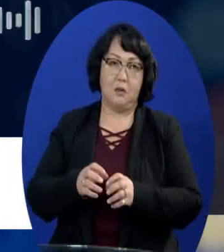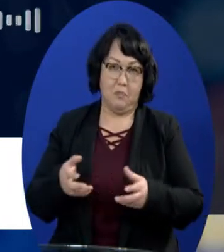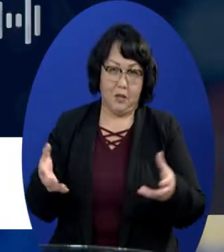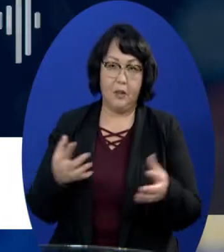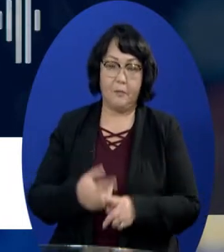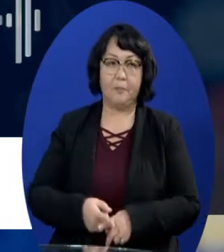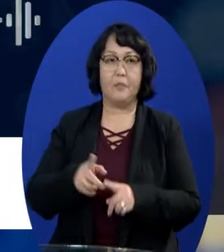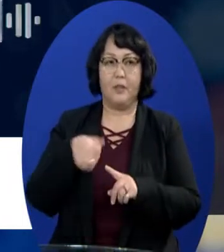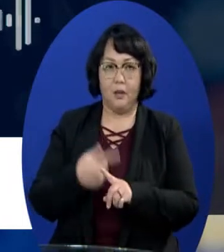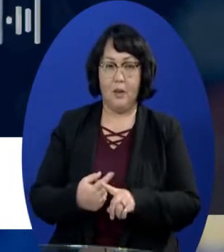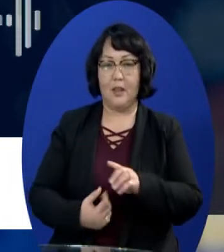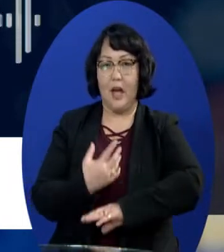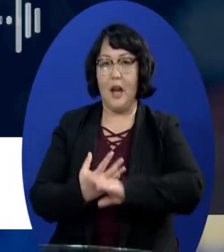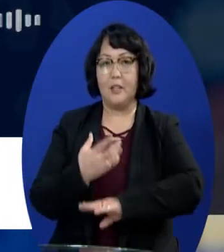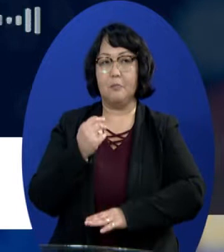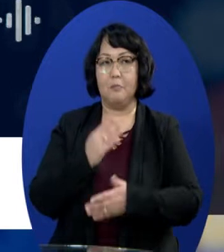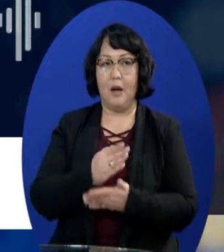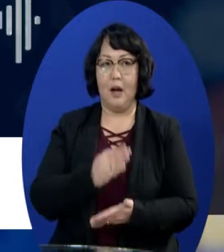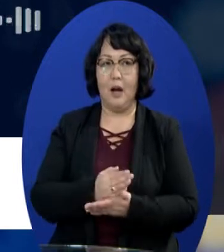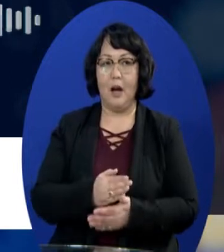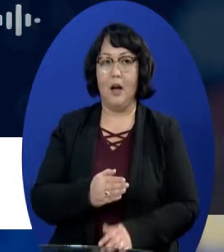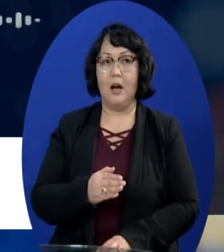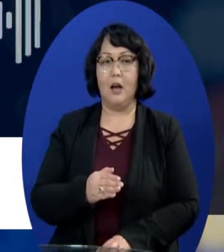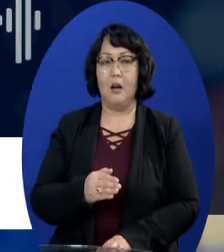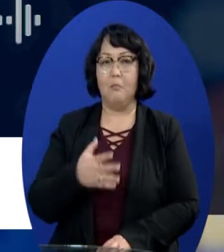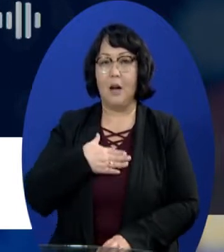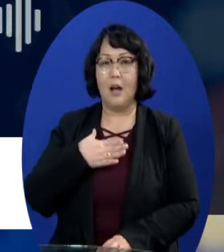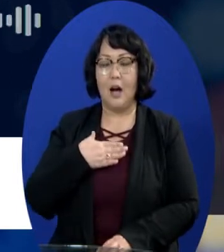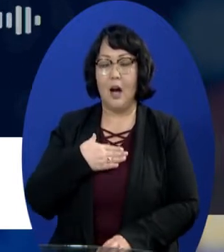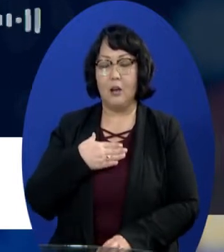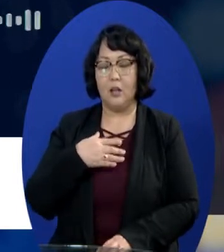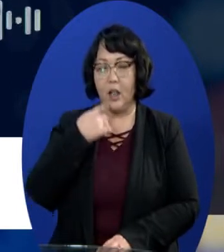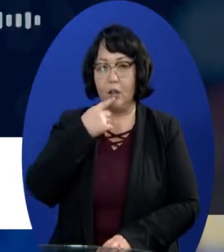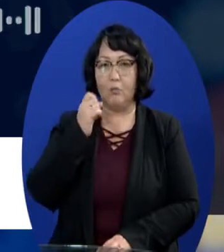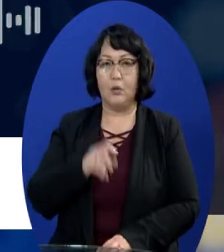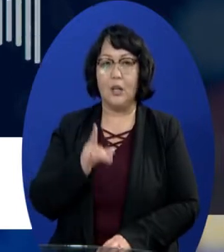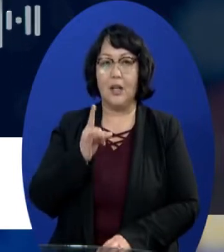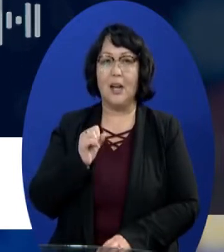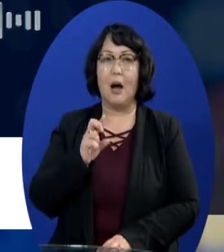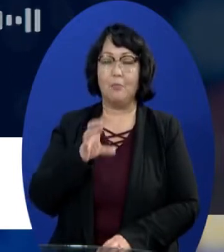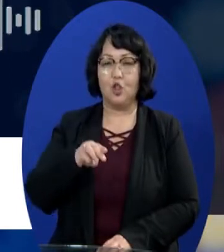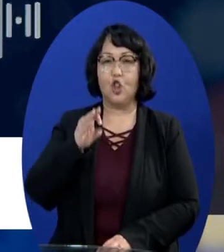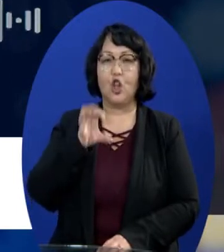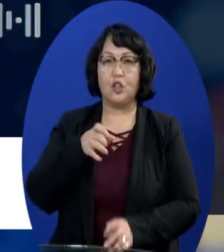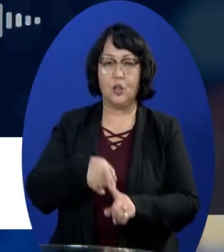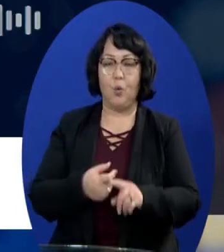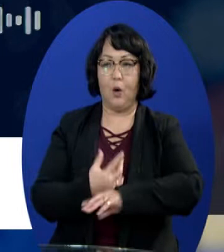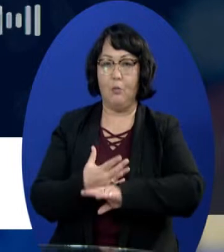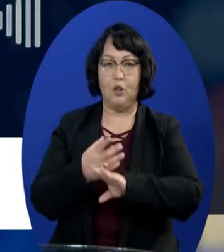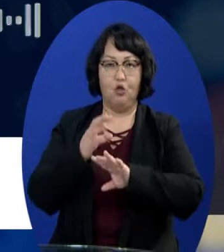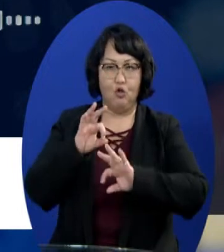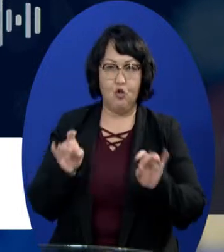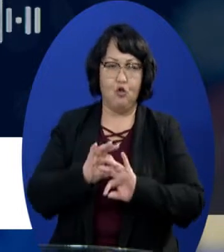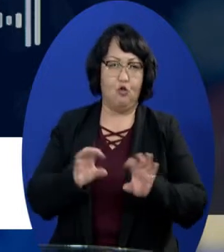Дээр нь энэ тариалга одоо энэ тариалга одоо араас одоо жишээ нь манай араас гэж байгаа. Өшөө ер нь олон төрлийн бараа байгаа юм даа надад